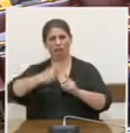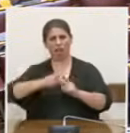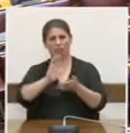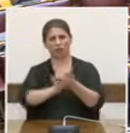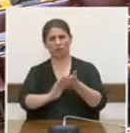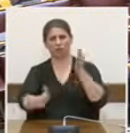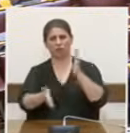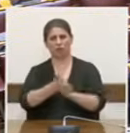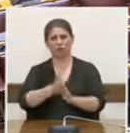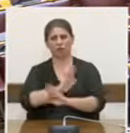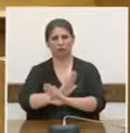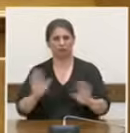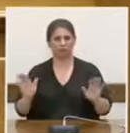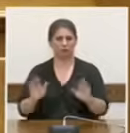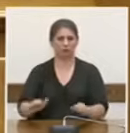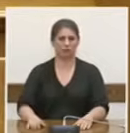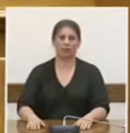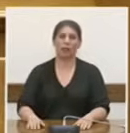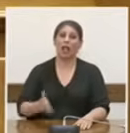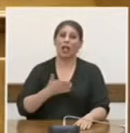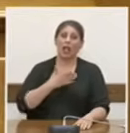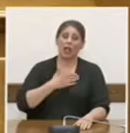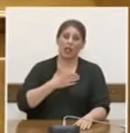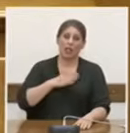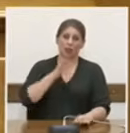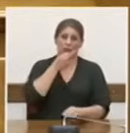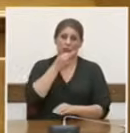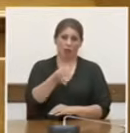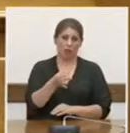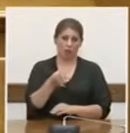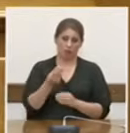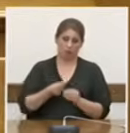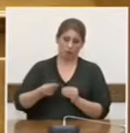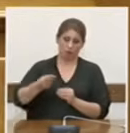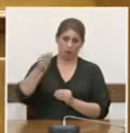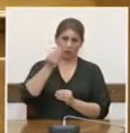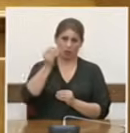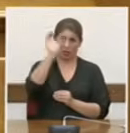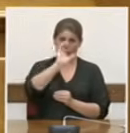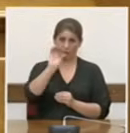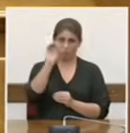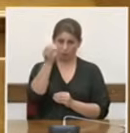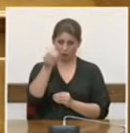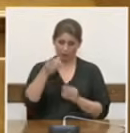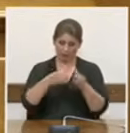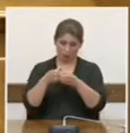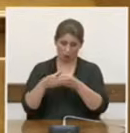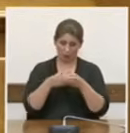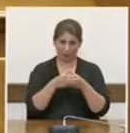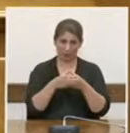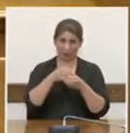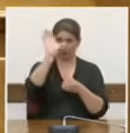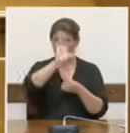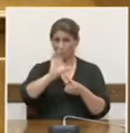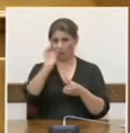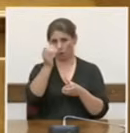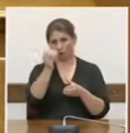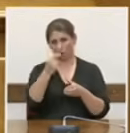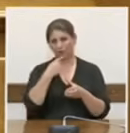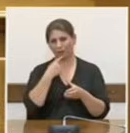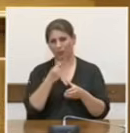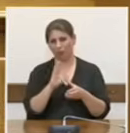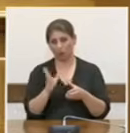Δεν θέλω να πω περισσότερα πράγματα για τα εγκλήματα που κάνατε ως ευρωβουλευτές, τα κόμματά σας δηλαδή, στην Ευρωβουλή. Θα πω όμως το